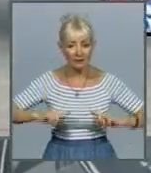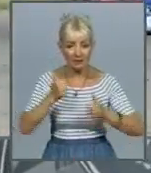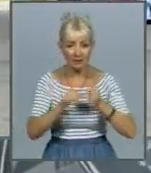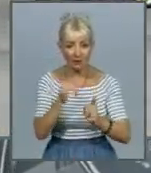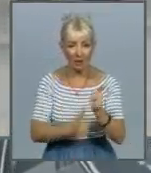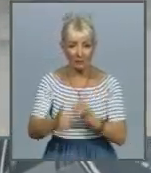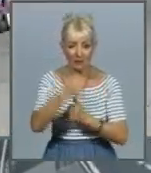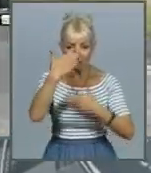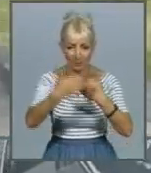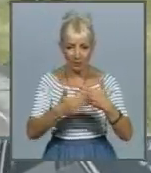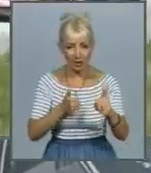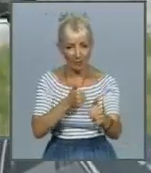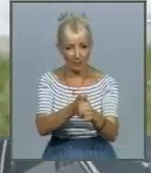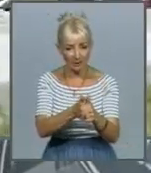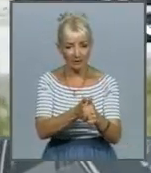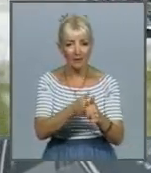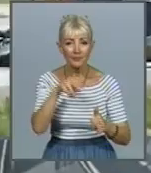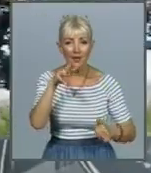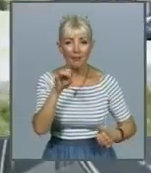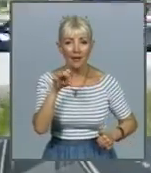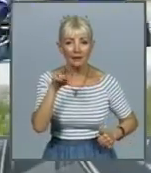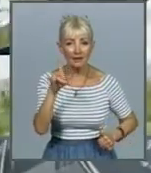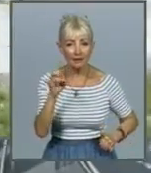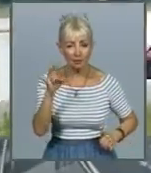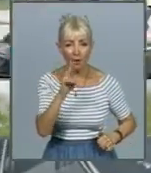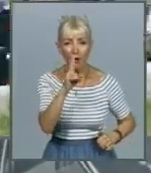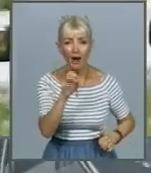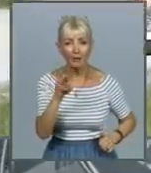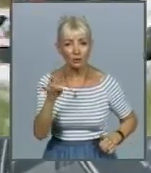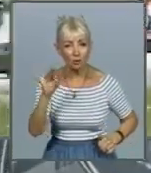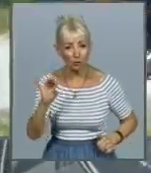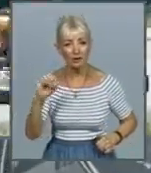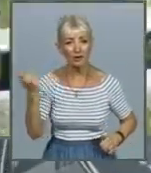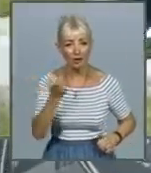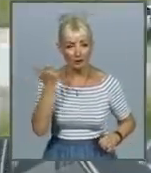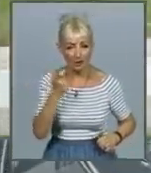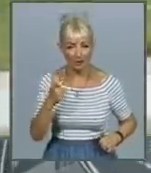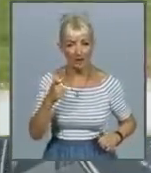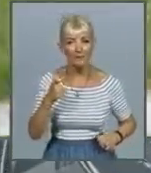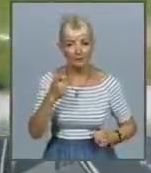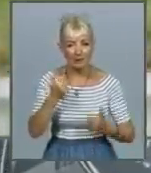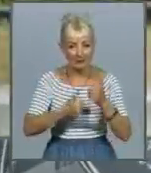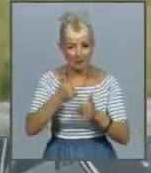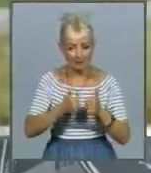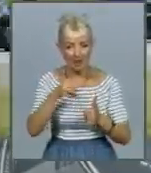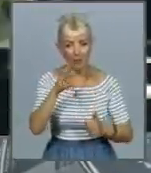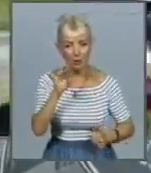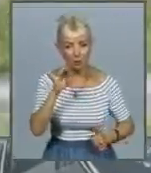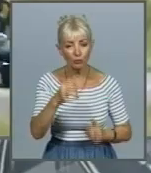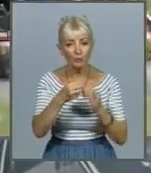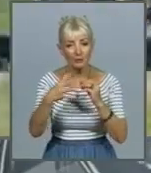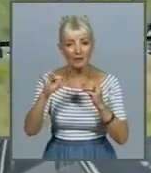опередил ближайших преследователей данила мартыненко из каменского и хозяин атрофия андрея мостового на 15 и